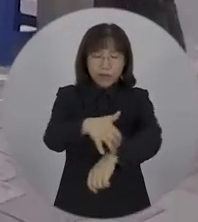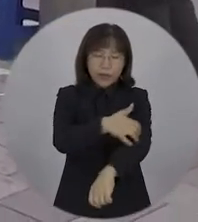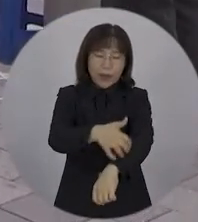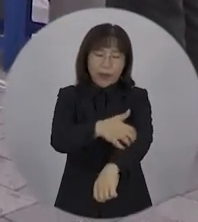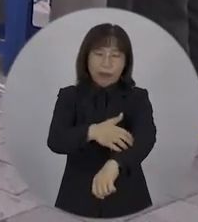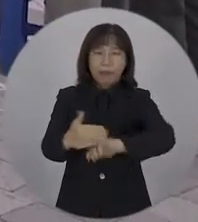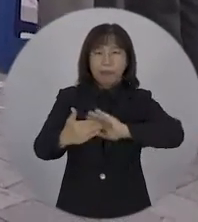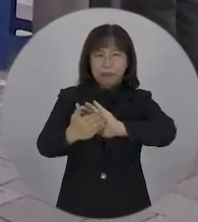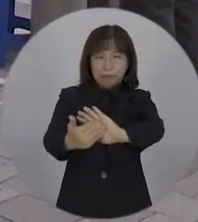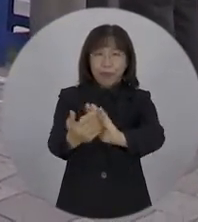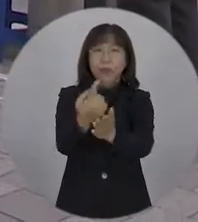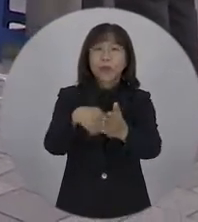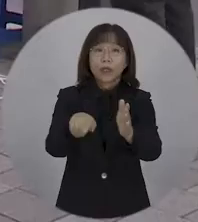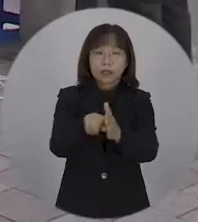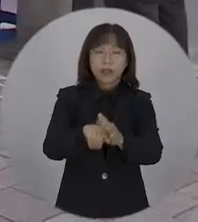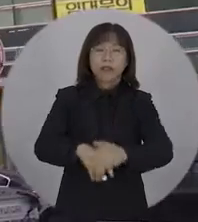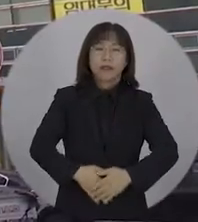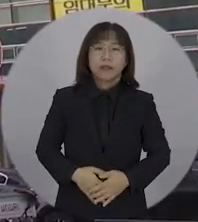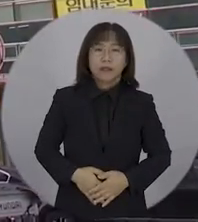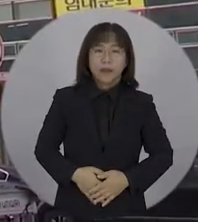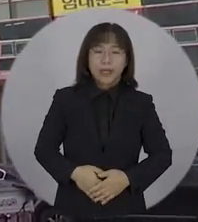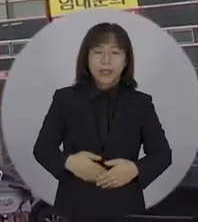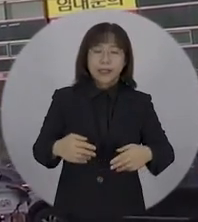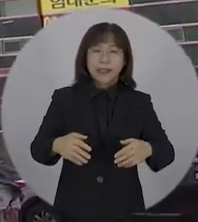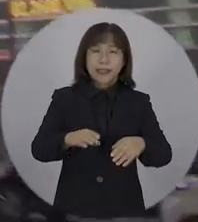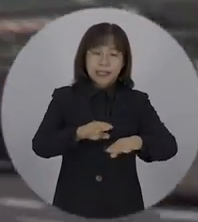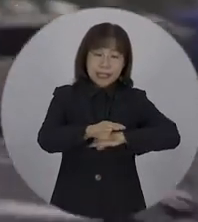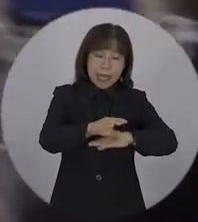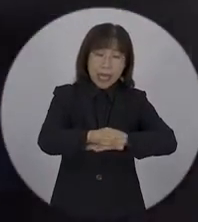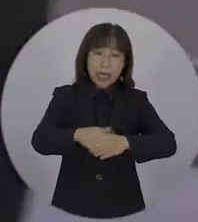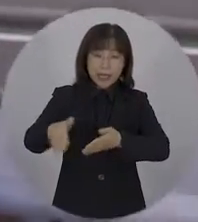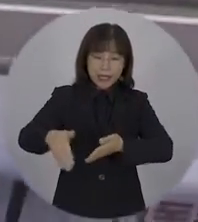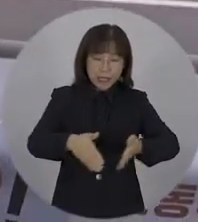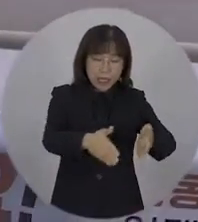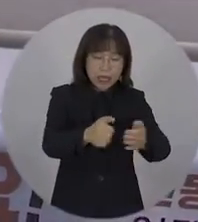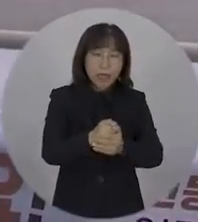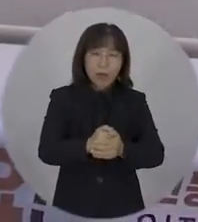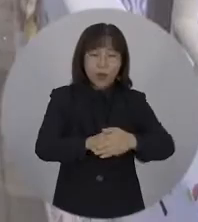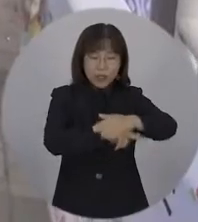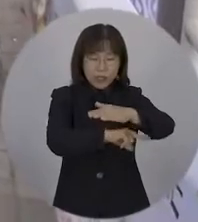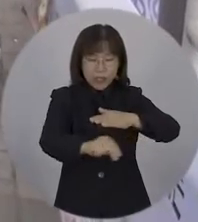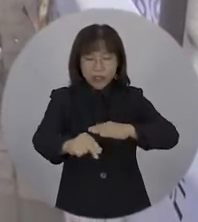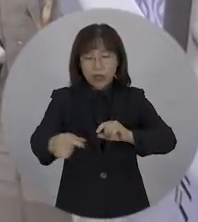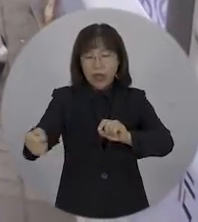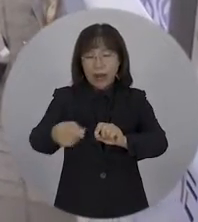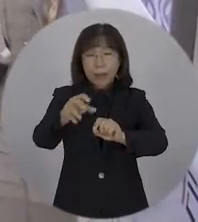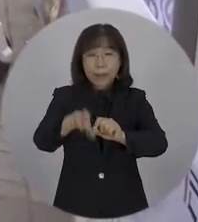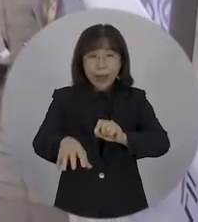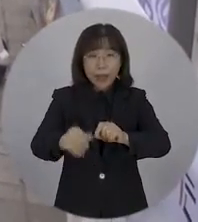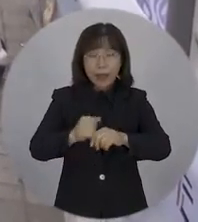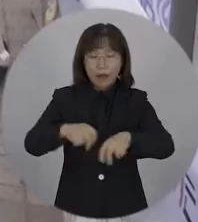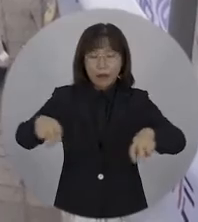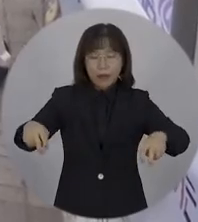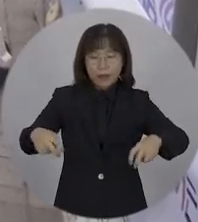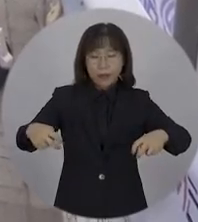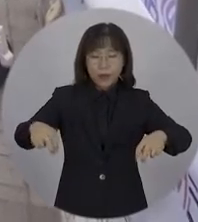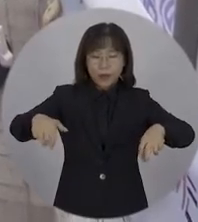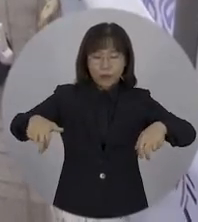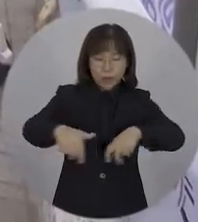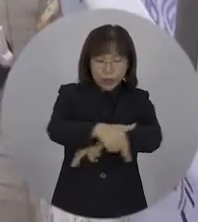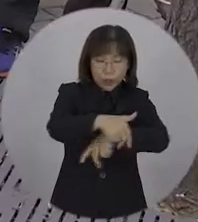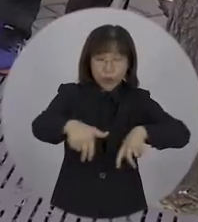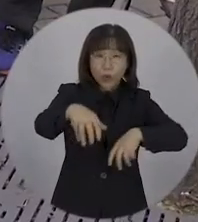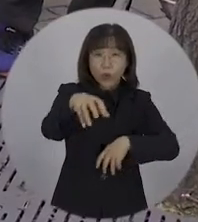발생을 사전에 예방하기 위해 추진하게 됐습니다 차도나 지하철 입구 횡단 보도 등 을 위협하거나